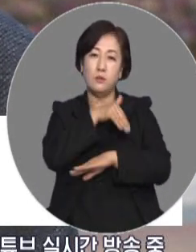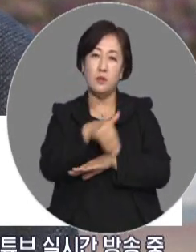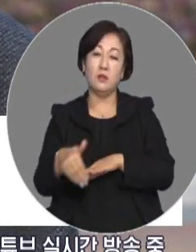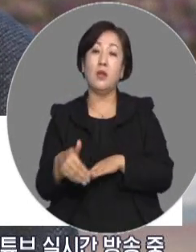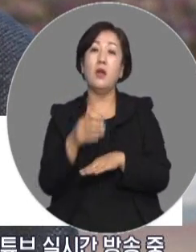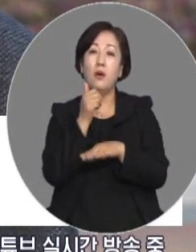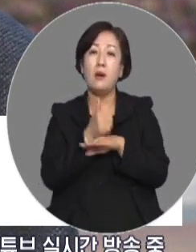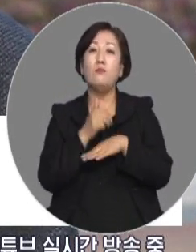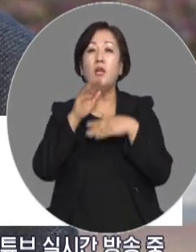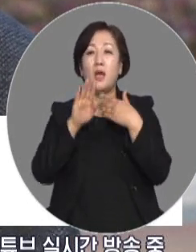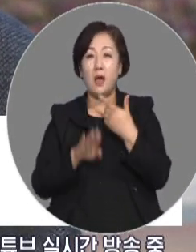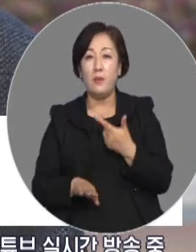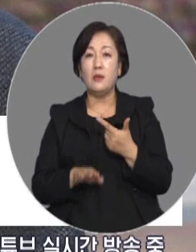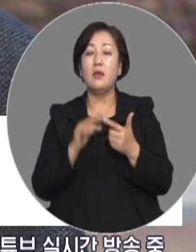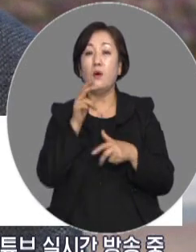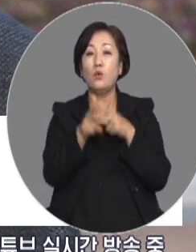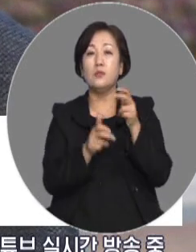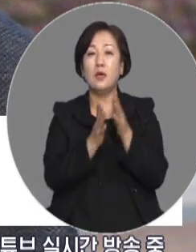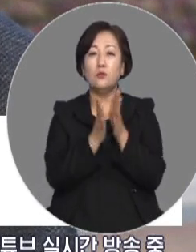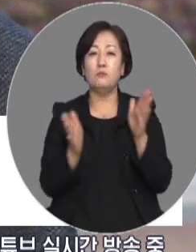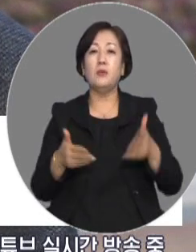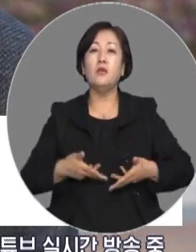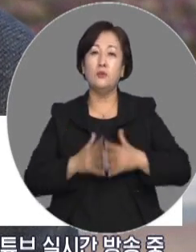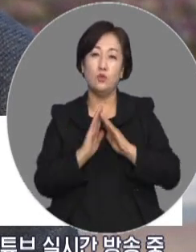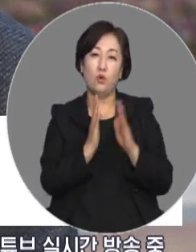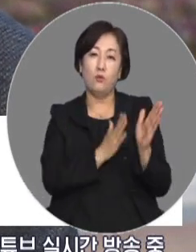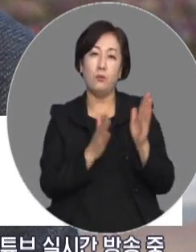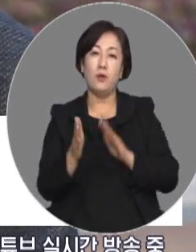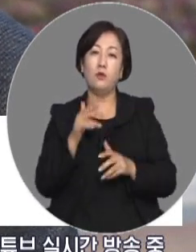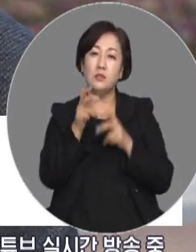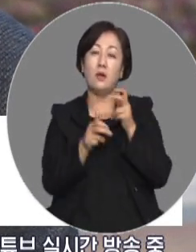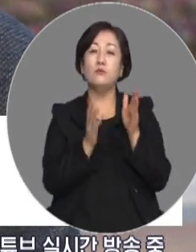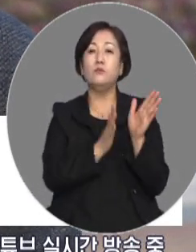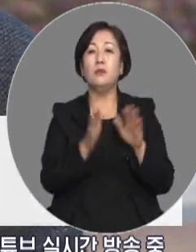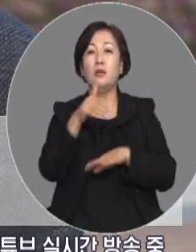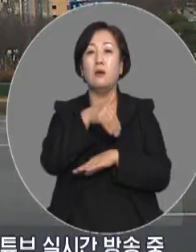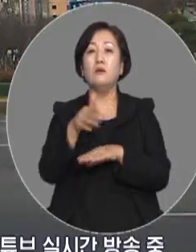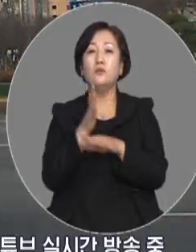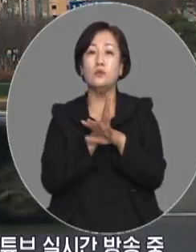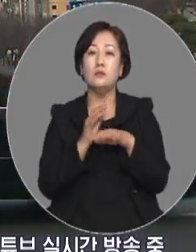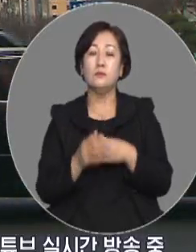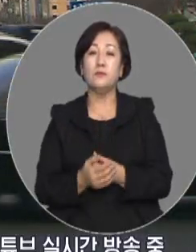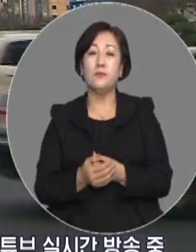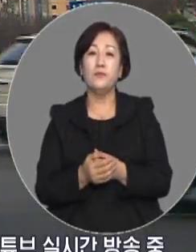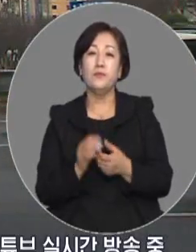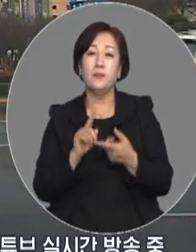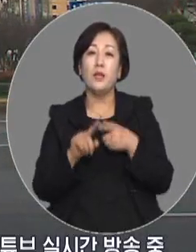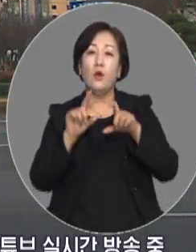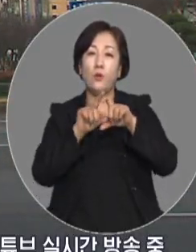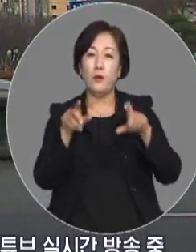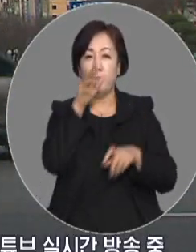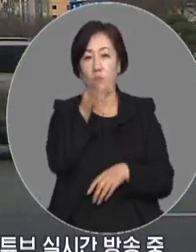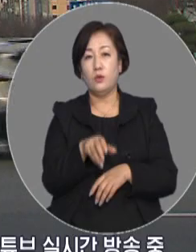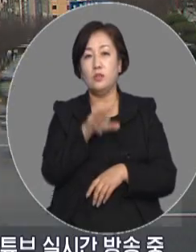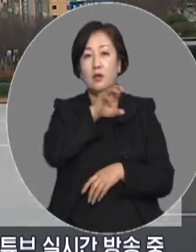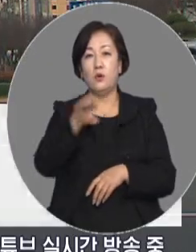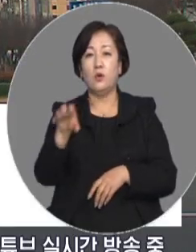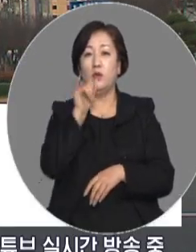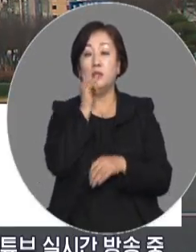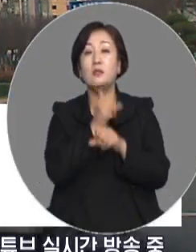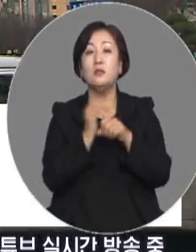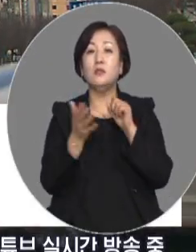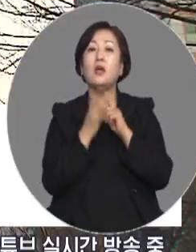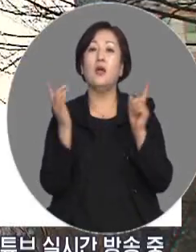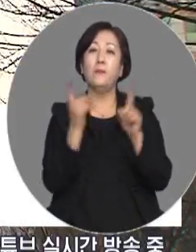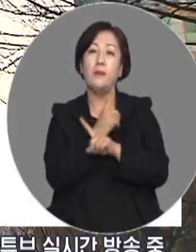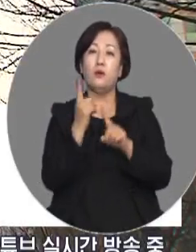마무리하고 하반기에 공사 착공과 준공을 목표로 사업을 추진하고 있습니다. 평면 교차로로 바꾼 뒤